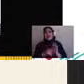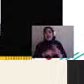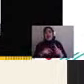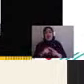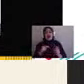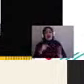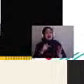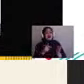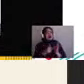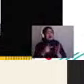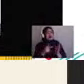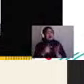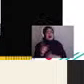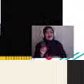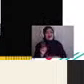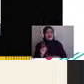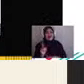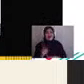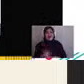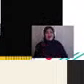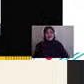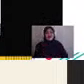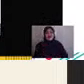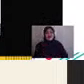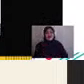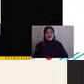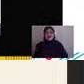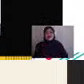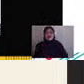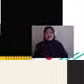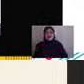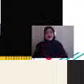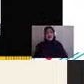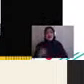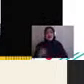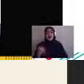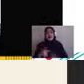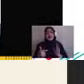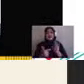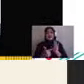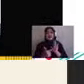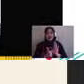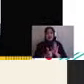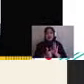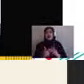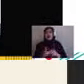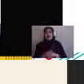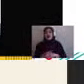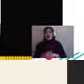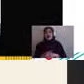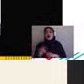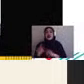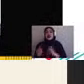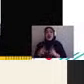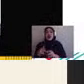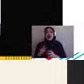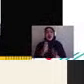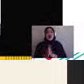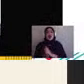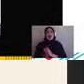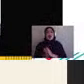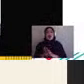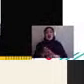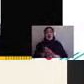tidak kemudian diklik dan kita kadang-kadang bisa terdrive untuk kemudian log out dan dia bisa ganti passwordnya tuh dari